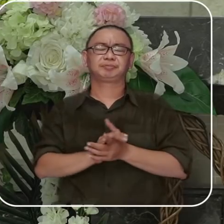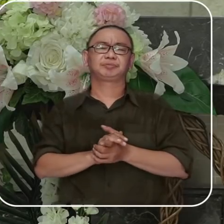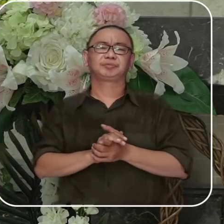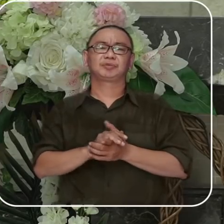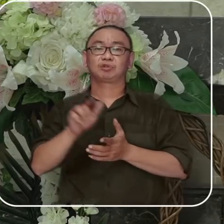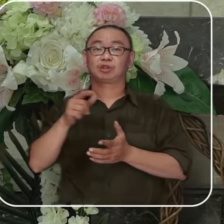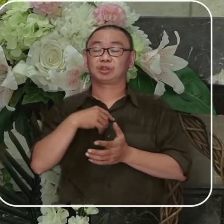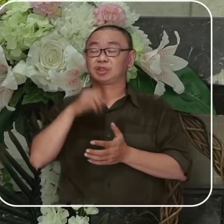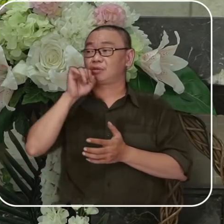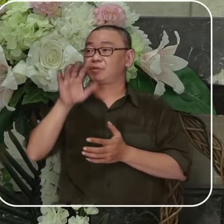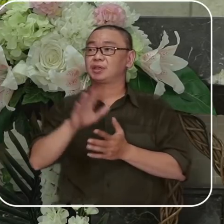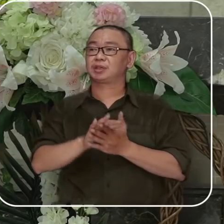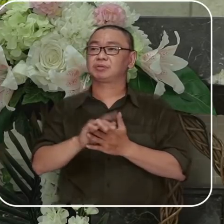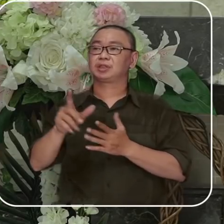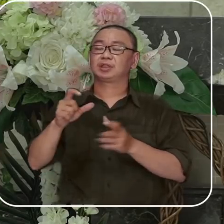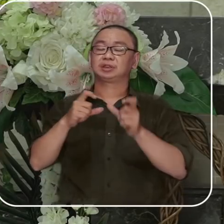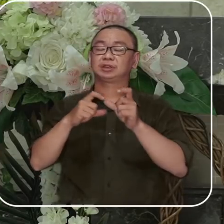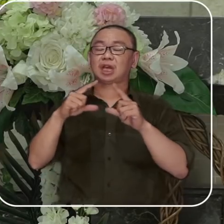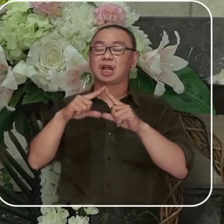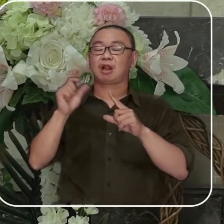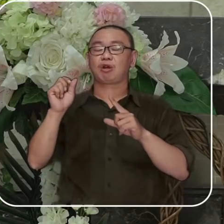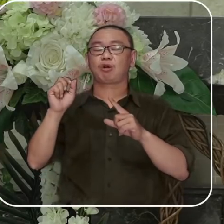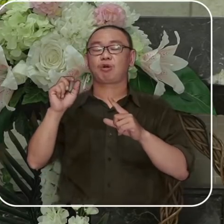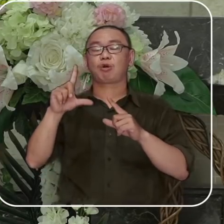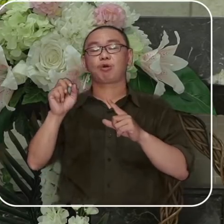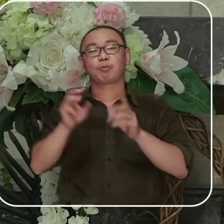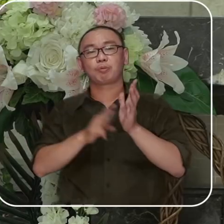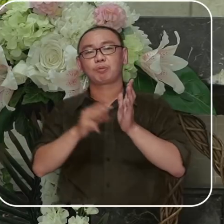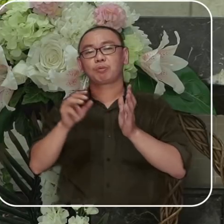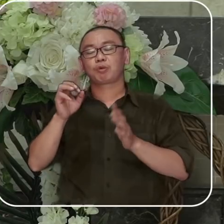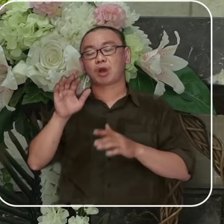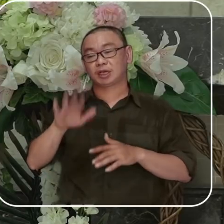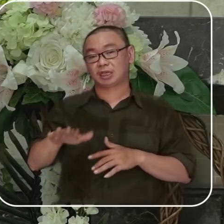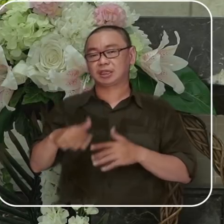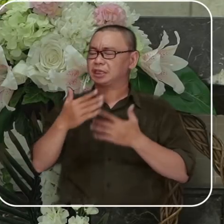yang disampaikan kepada Salomo, anaknya yang dikasihinya.